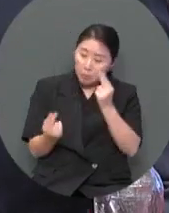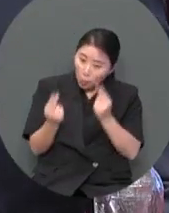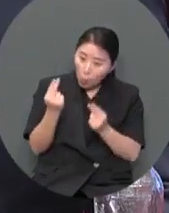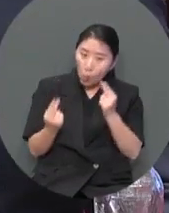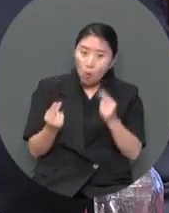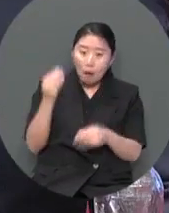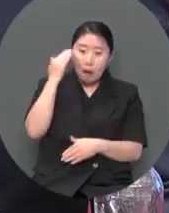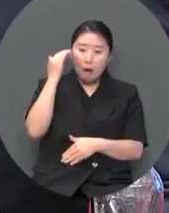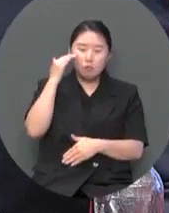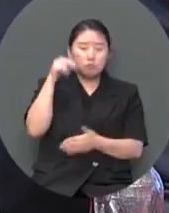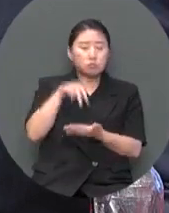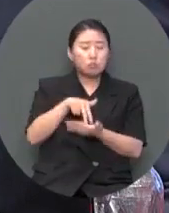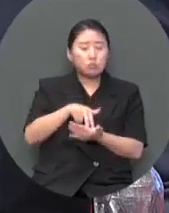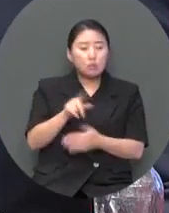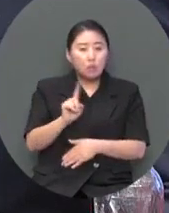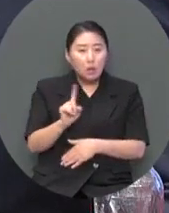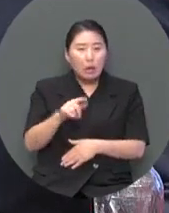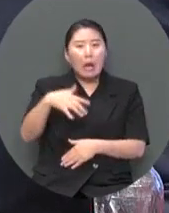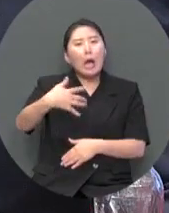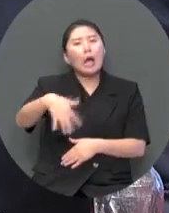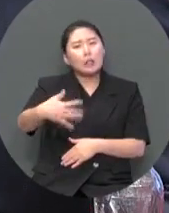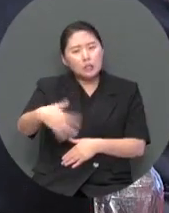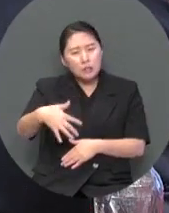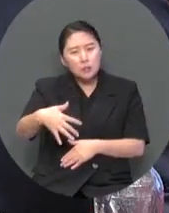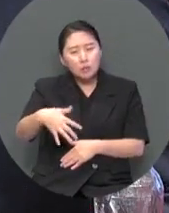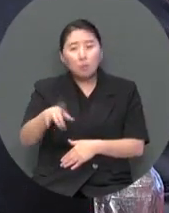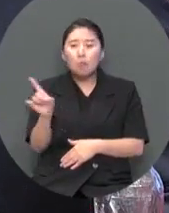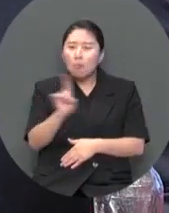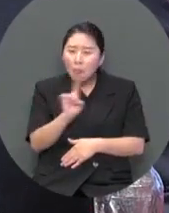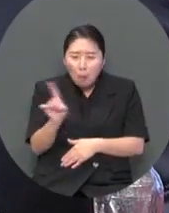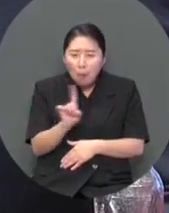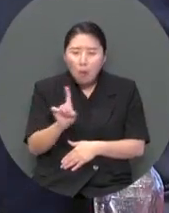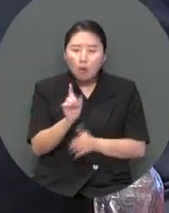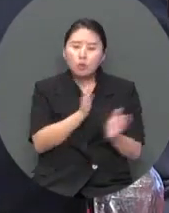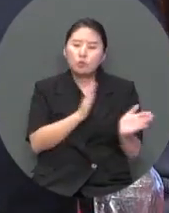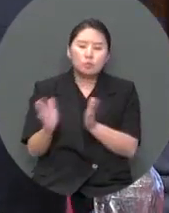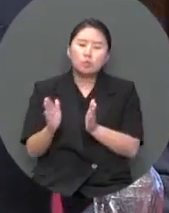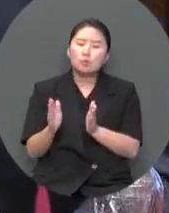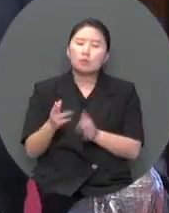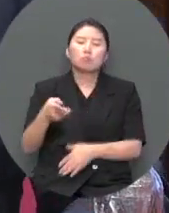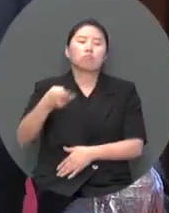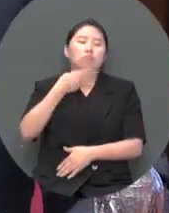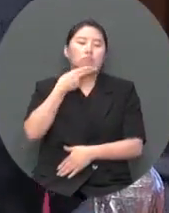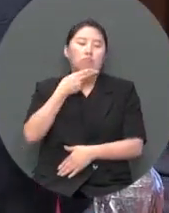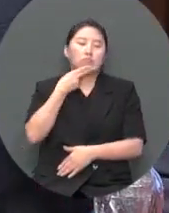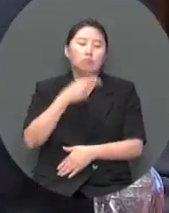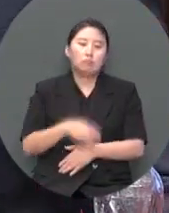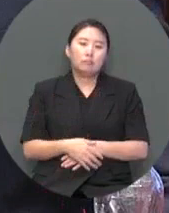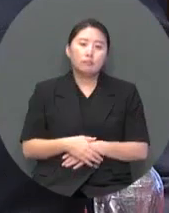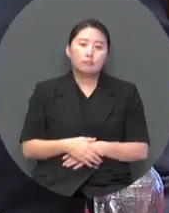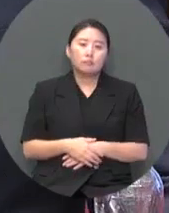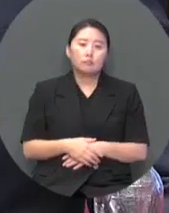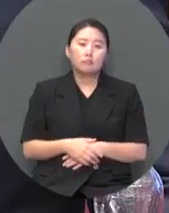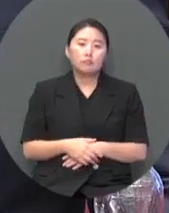비교하면 대한민국은 아직까지 아무런 준비가 되어 있지